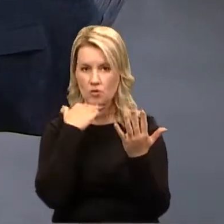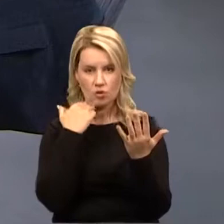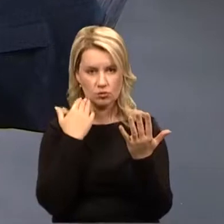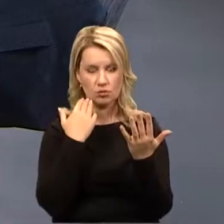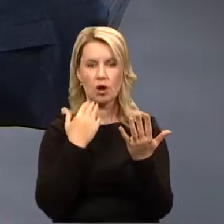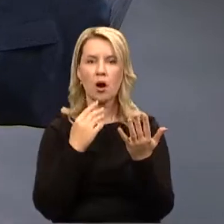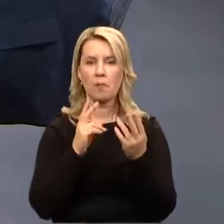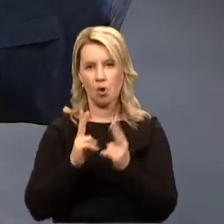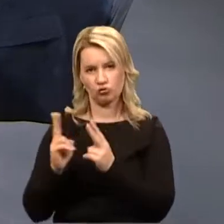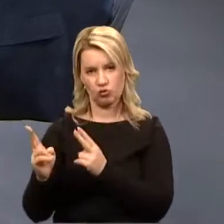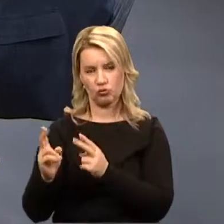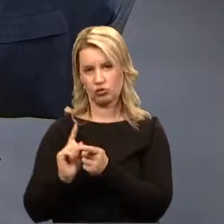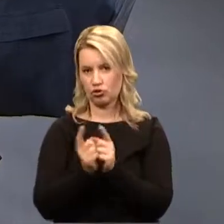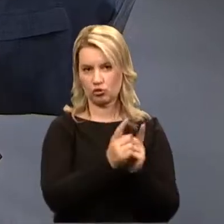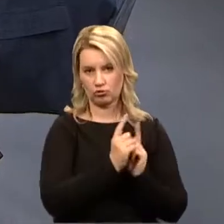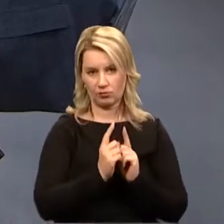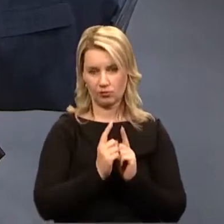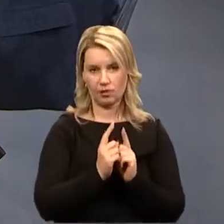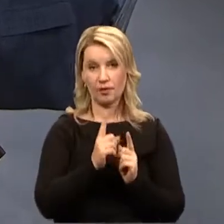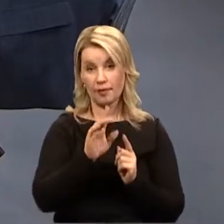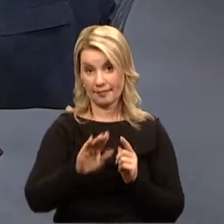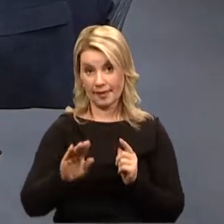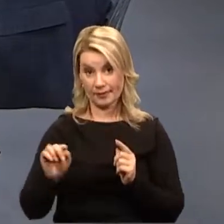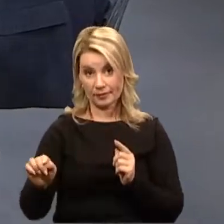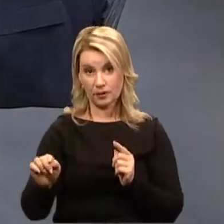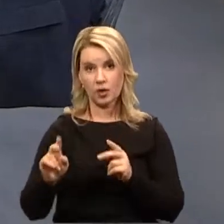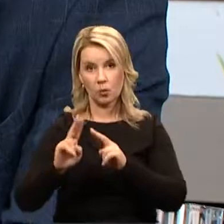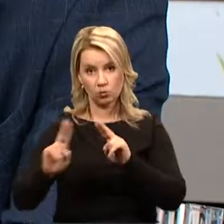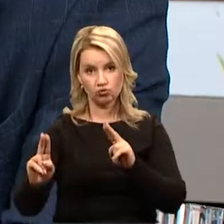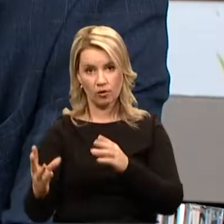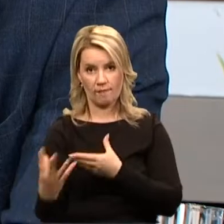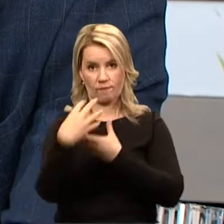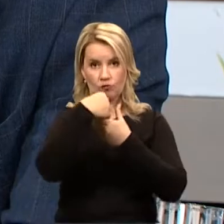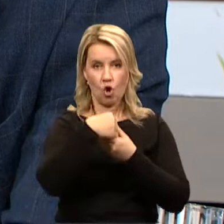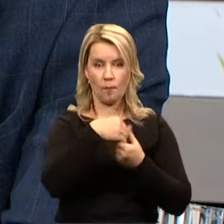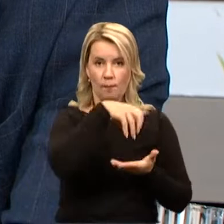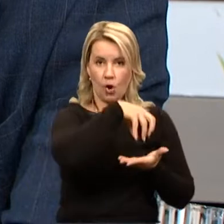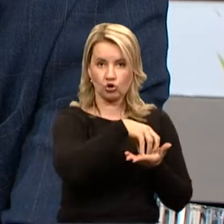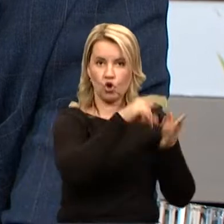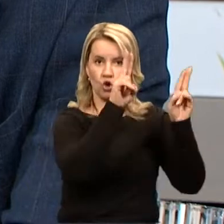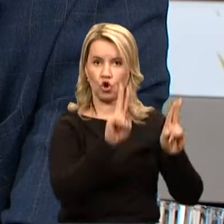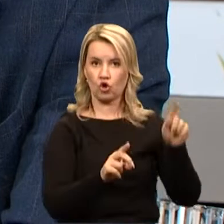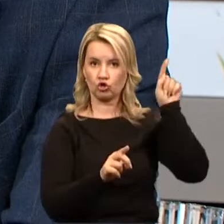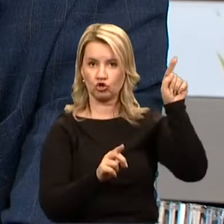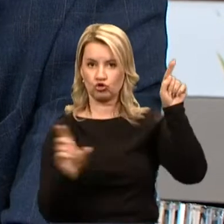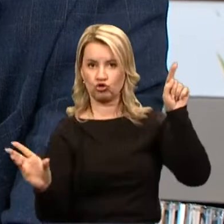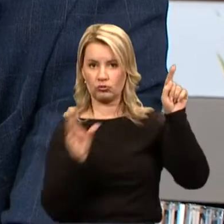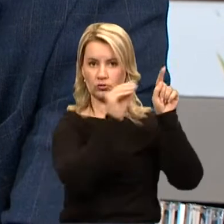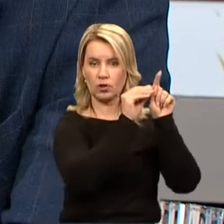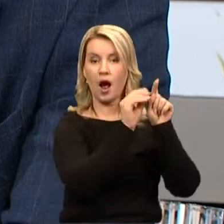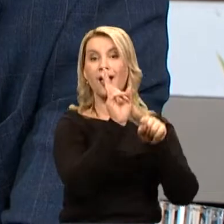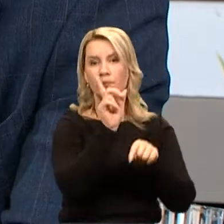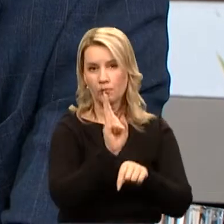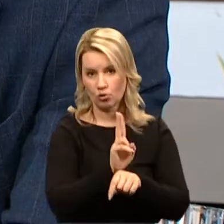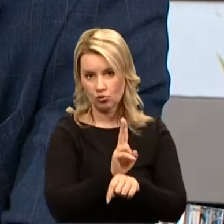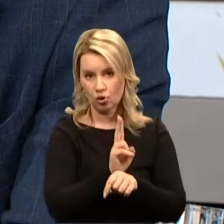vyřešit. Můžou být děti pojištěné na pojistné smlouvě rodičů. Tam je potřeba akorát si dát pozor na rozsah